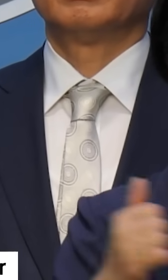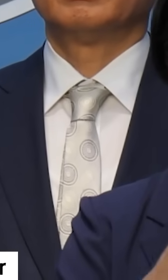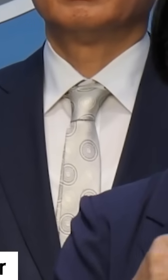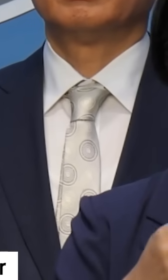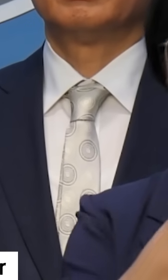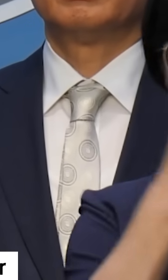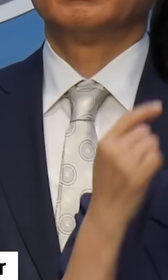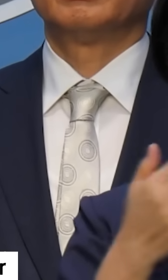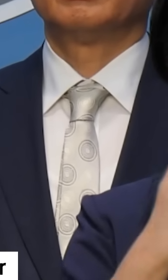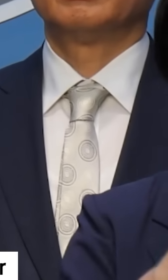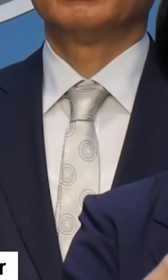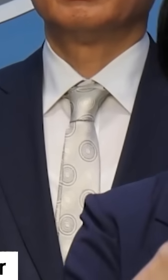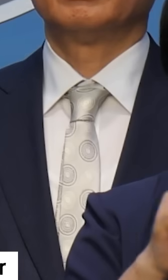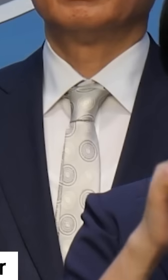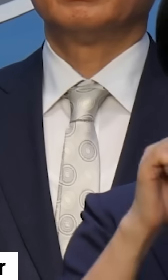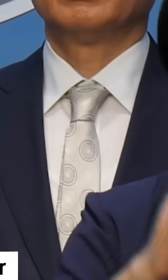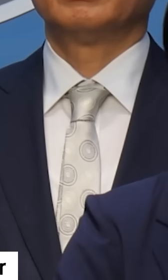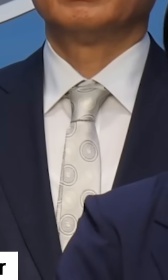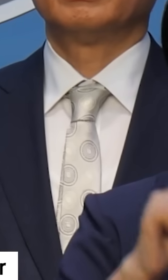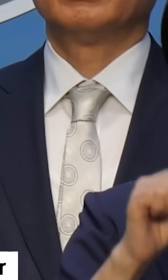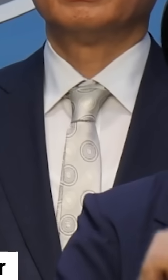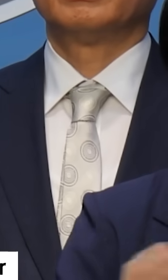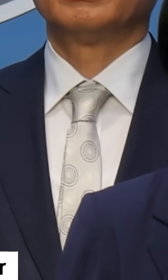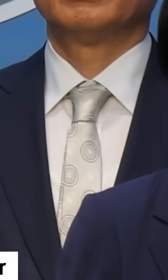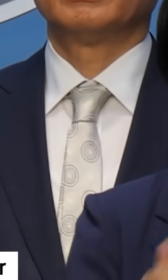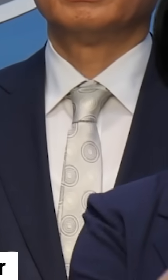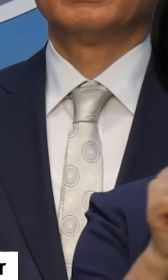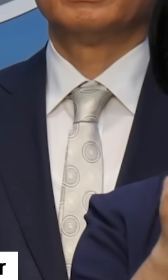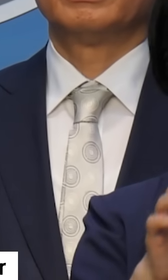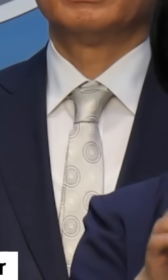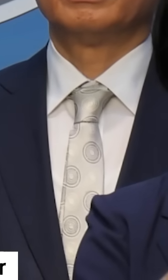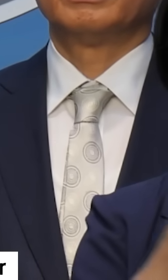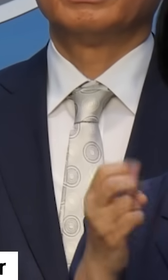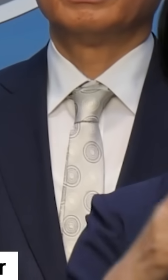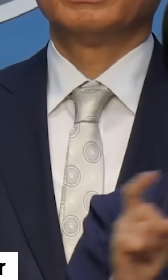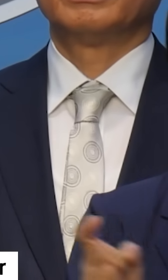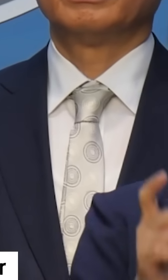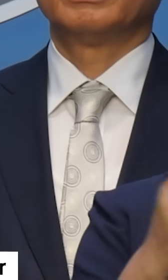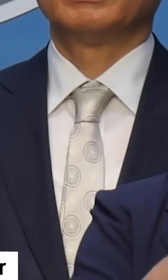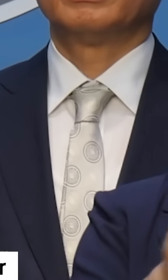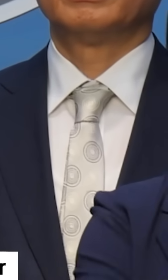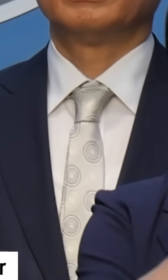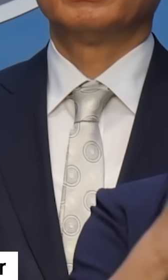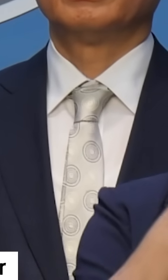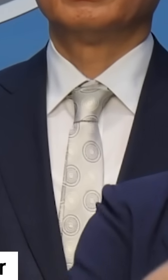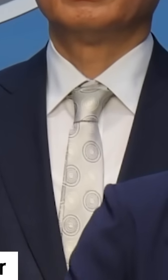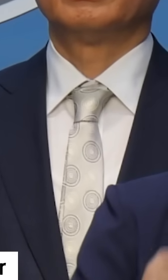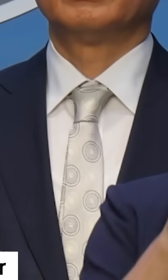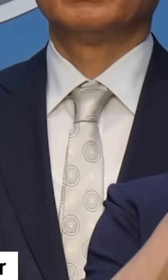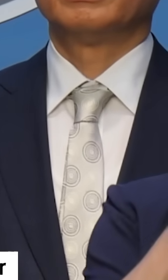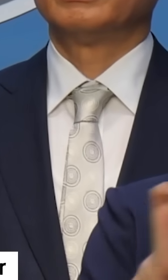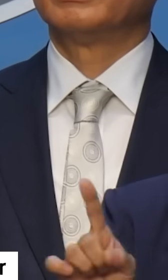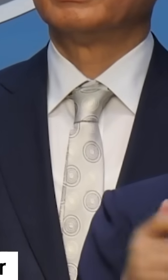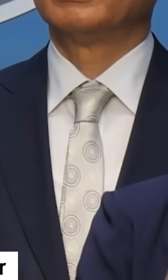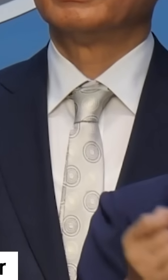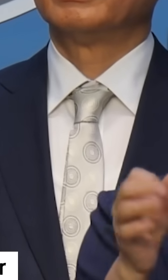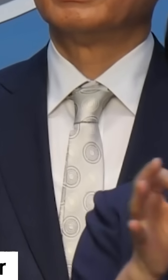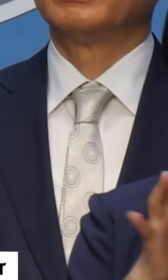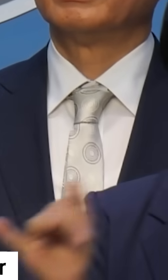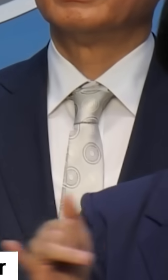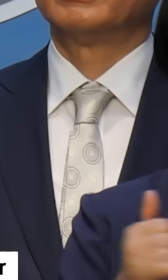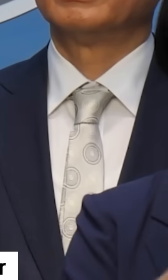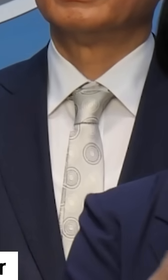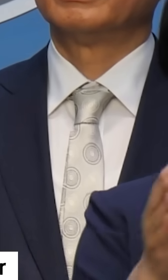없는 언행과 그런 선동과 그리고 또 논쟁 중에 가장 큰 피해를 입는 것은 소상공인,